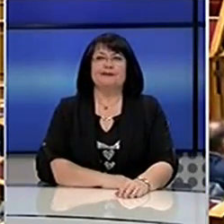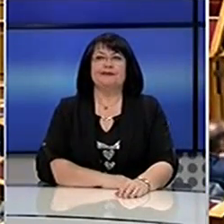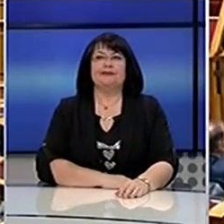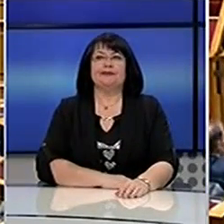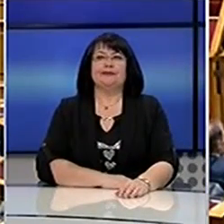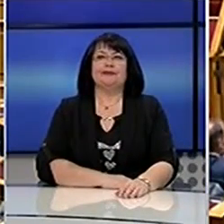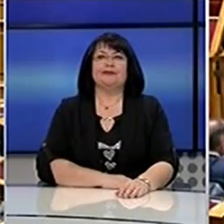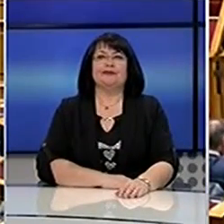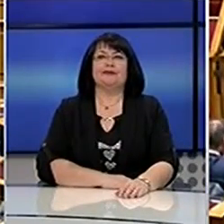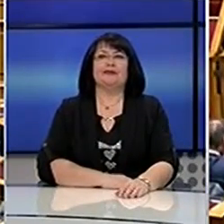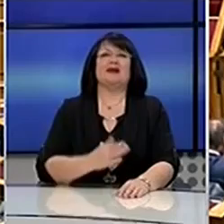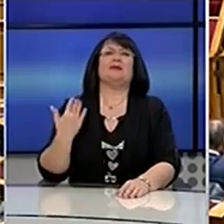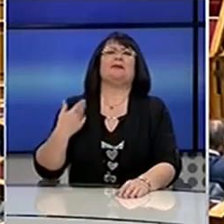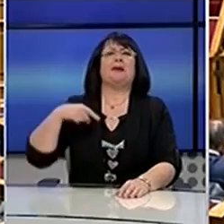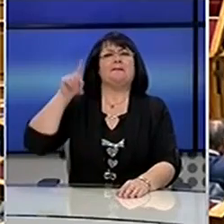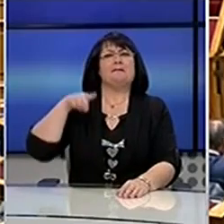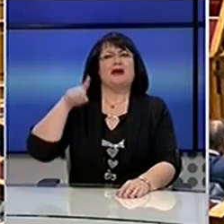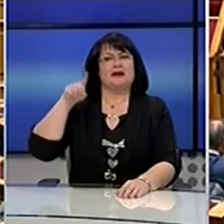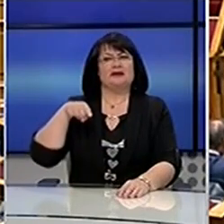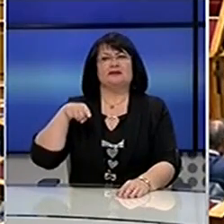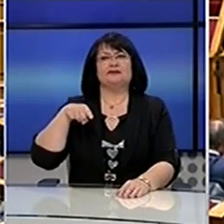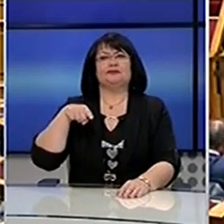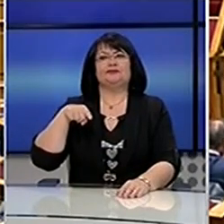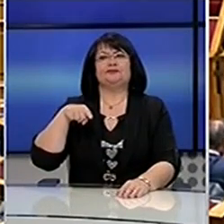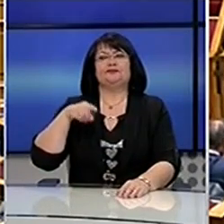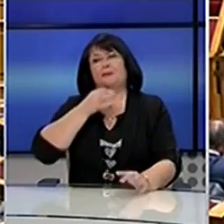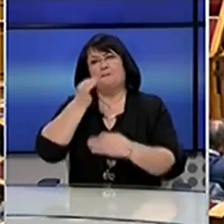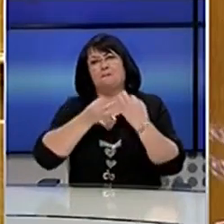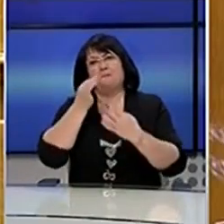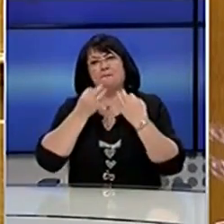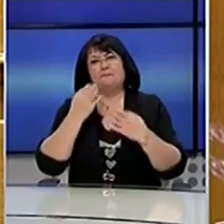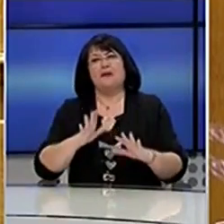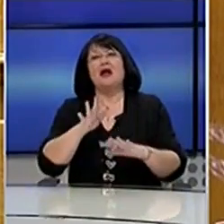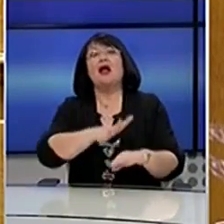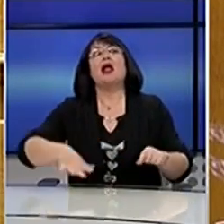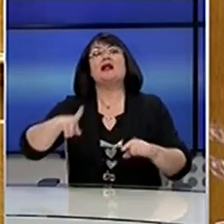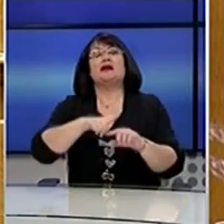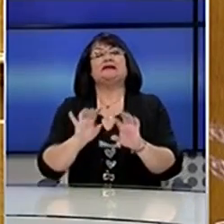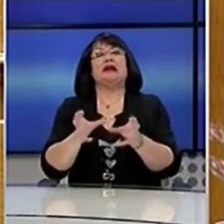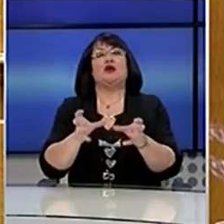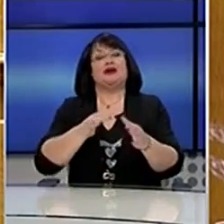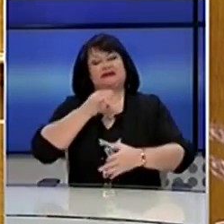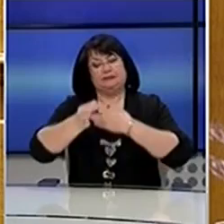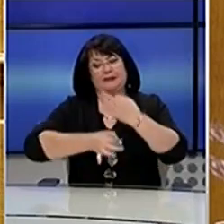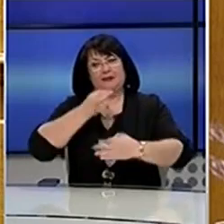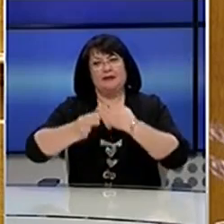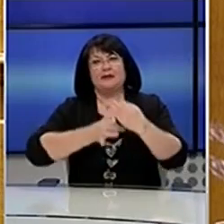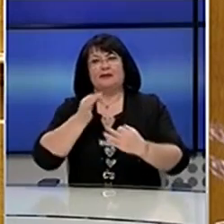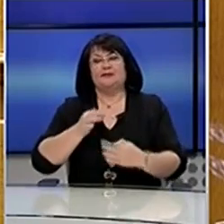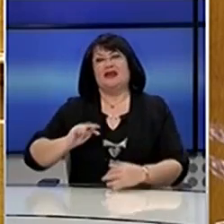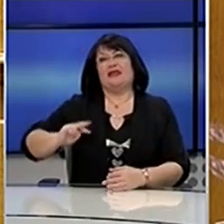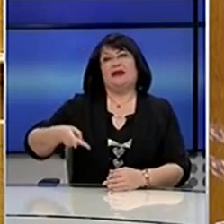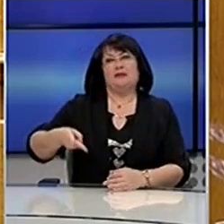Πριν από μερικές μέρες μίλησα στους Έλληνες έχοντας δίπλα